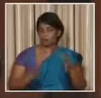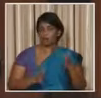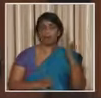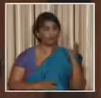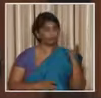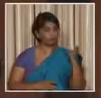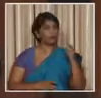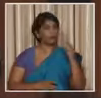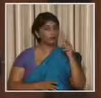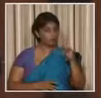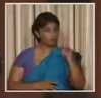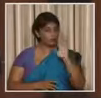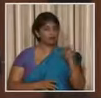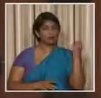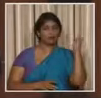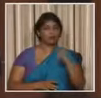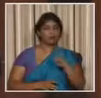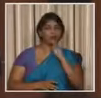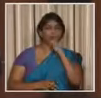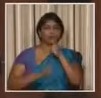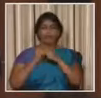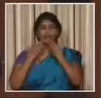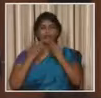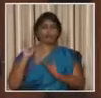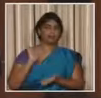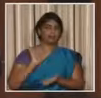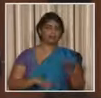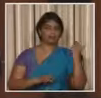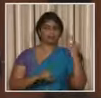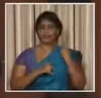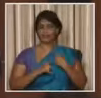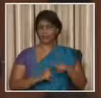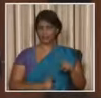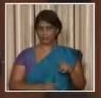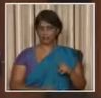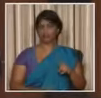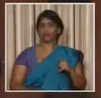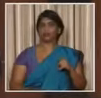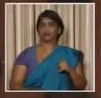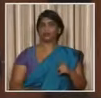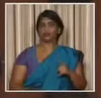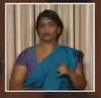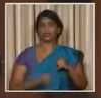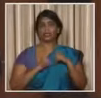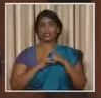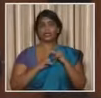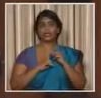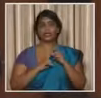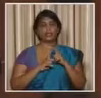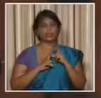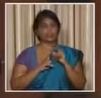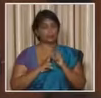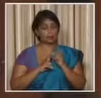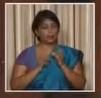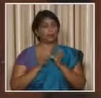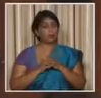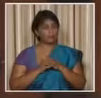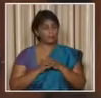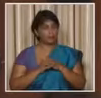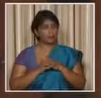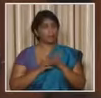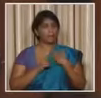வடமாகாணத்தில் யாழ்ப்பாணத்திலே வந்த வேலையும் செய்யல. இதுக்குள்ள பிடிபி கட்சிக்கு மட்டக்களப்பு ஒரு காரியாலயம் அமைத்து ஒரு ஊழல் மோசடியில் ஈடுபட்டு அந்த காரியாலயத்துக்கு